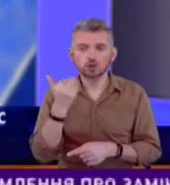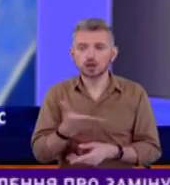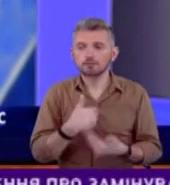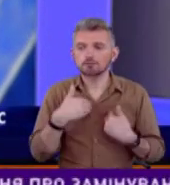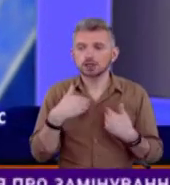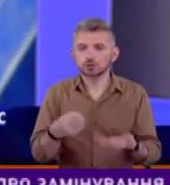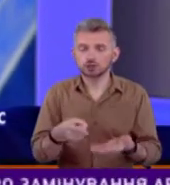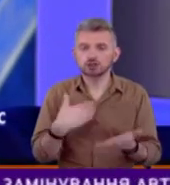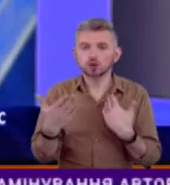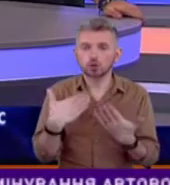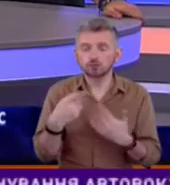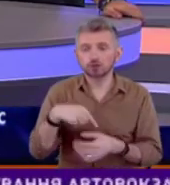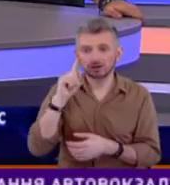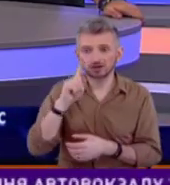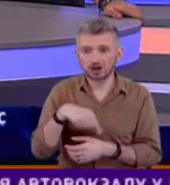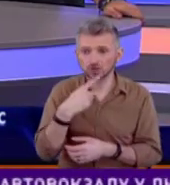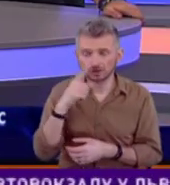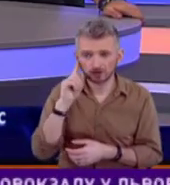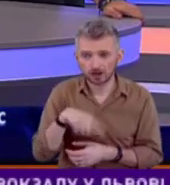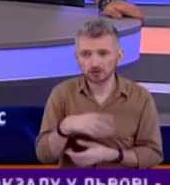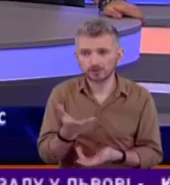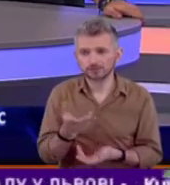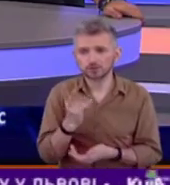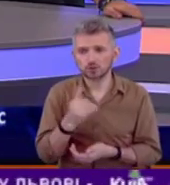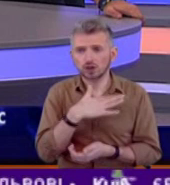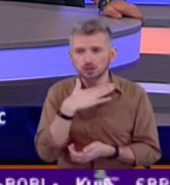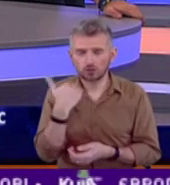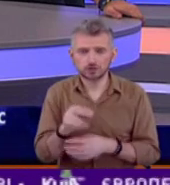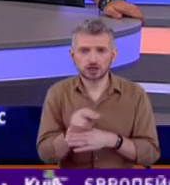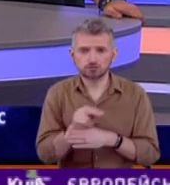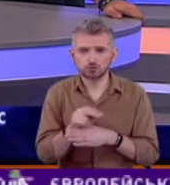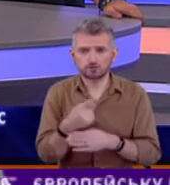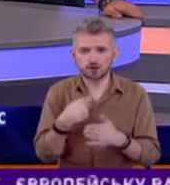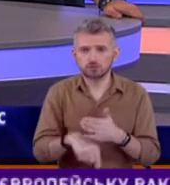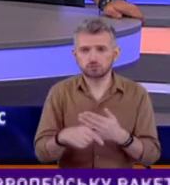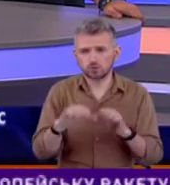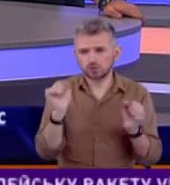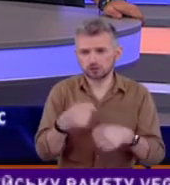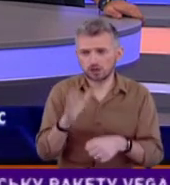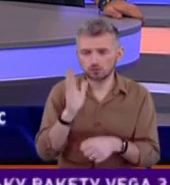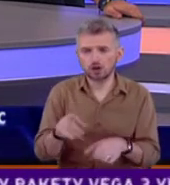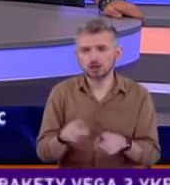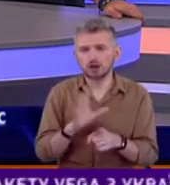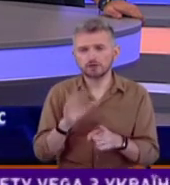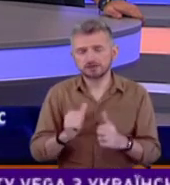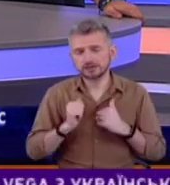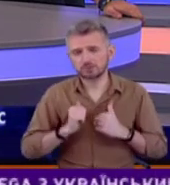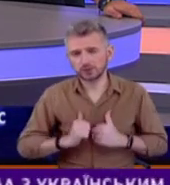мерами спілкуємося, вони кажуть, знаєш, ну так, поза кадром, не хочеться ремонтувати, бо літати будуть. І так всі тихенько,